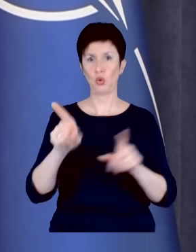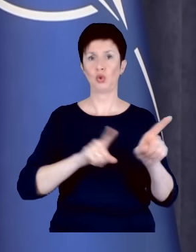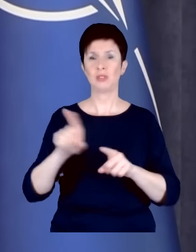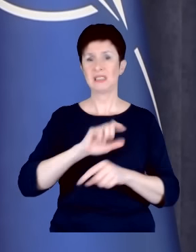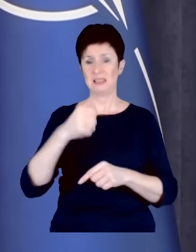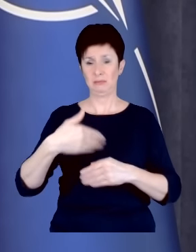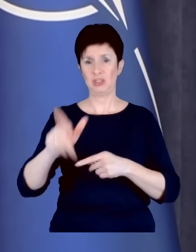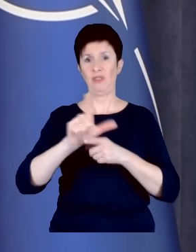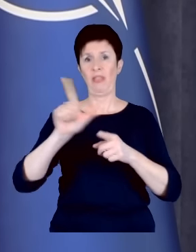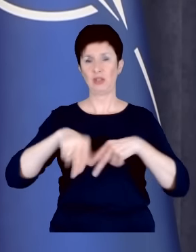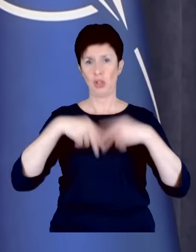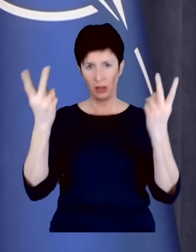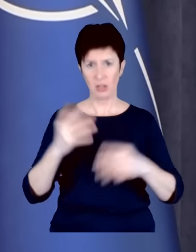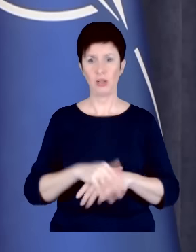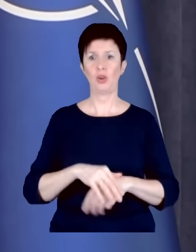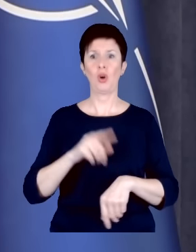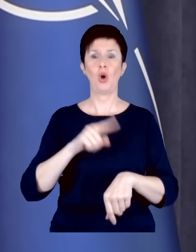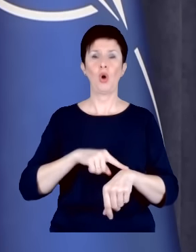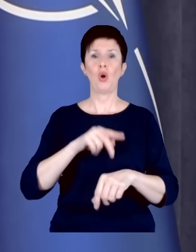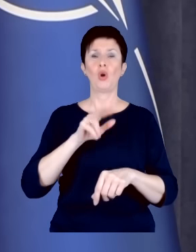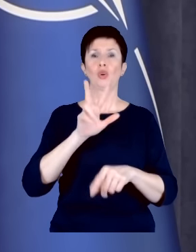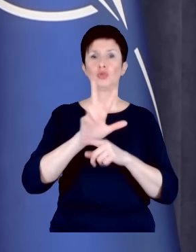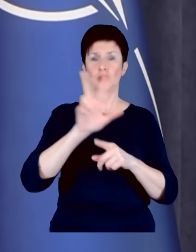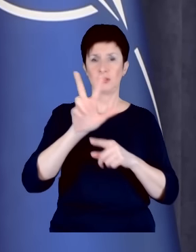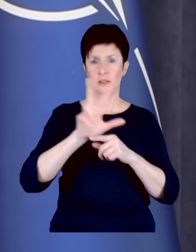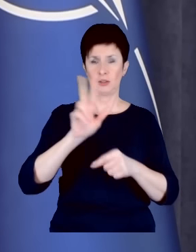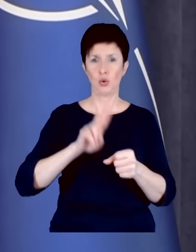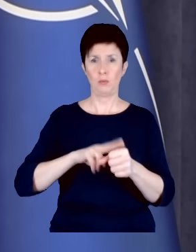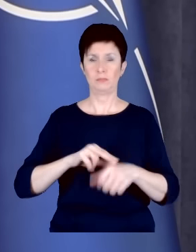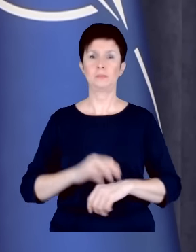13, czyli 13 na 13. To będzie 2 miesiące od czasu,